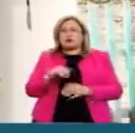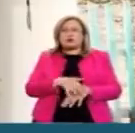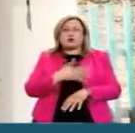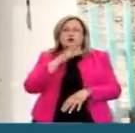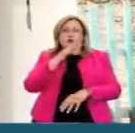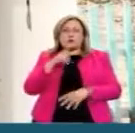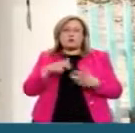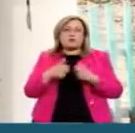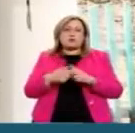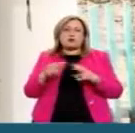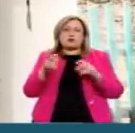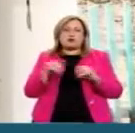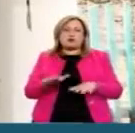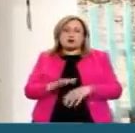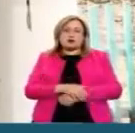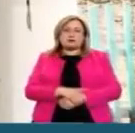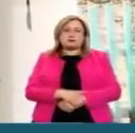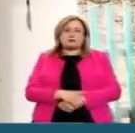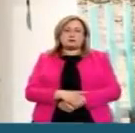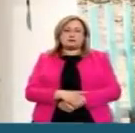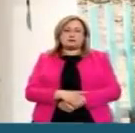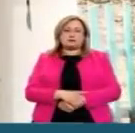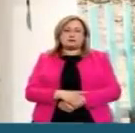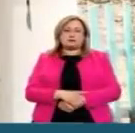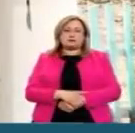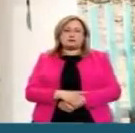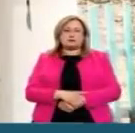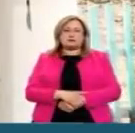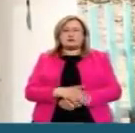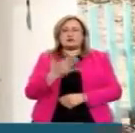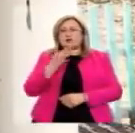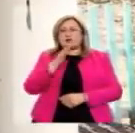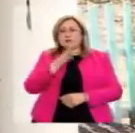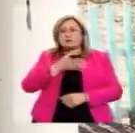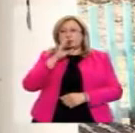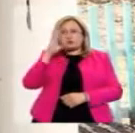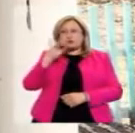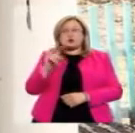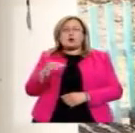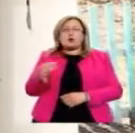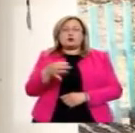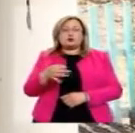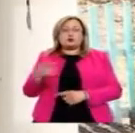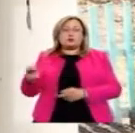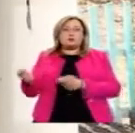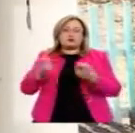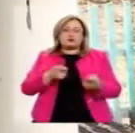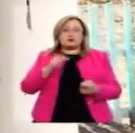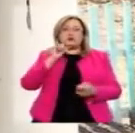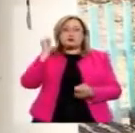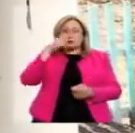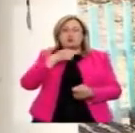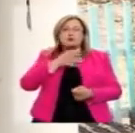келеді. Привозят привозную бочку воды. Біраз жыл Есет көлінің суын көлікпен тасып құйғызып ішіп жүрдік. Былтырдан бері ауыз суда